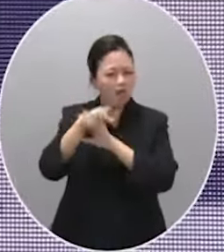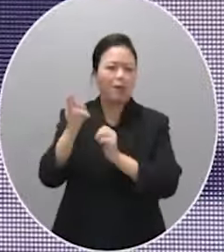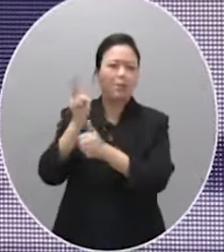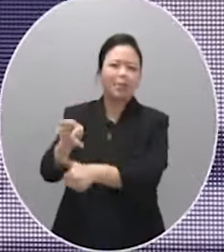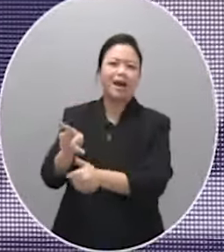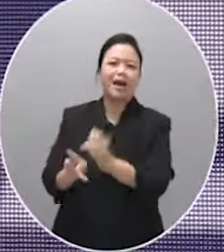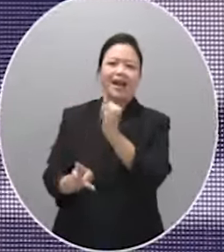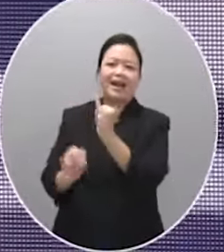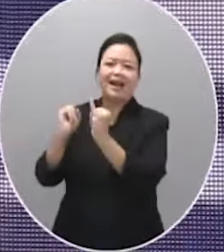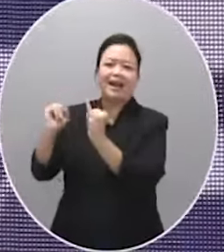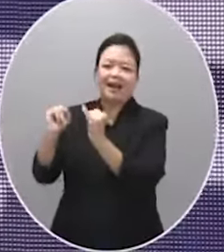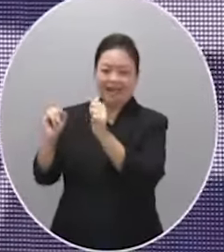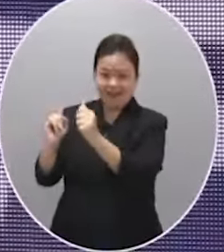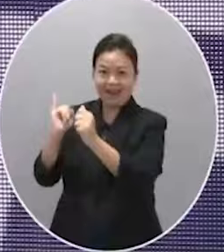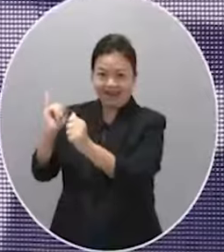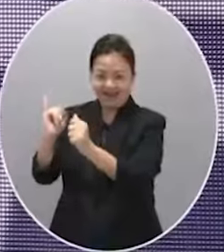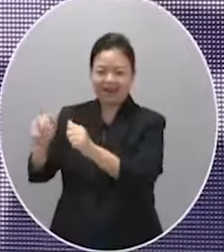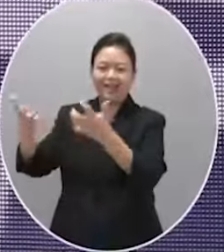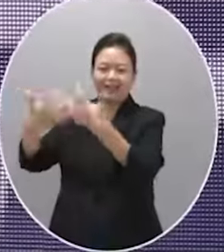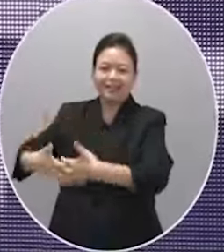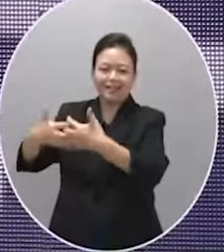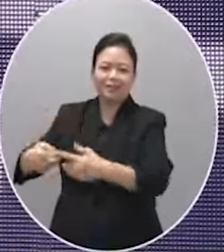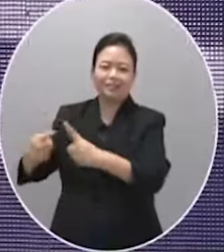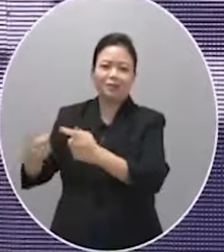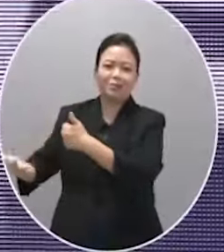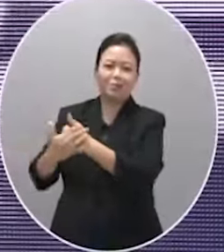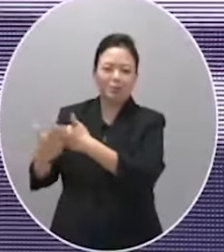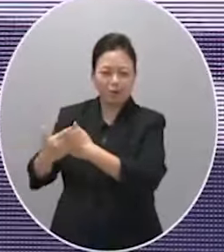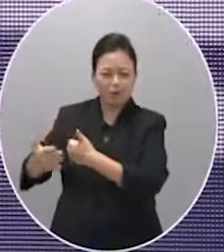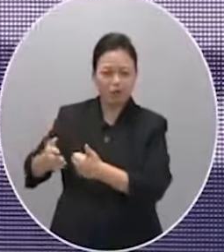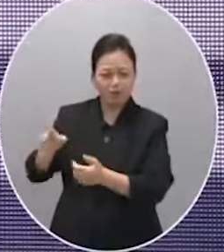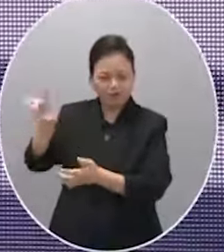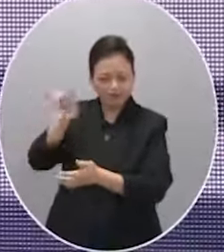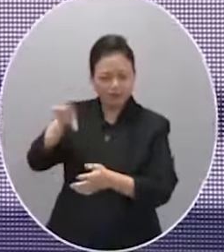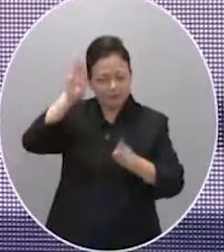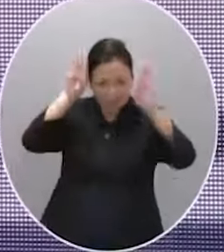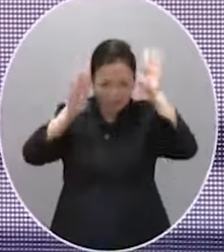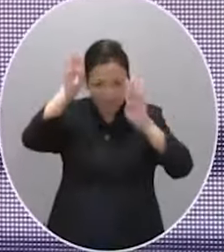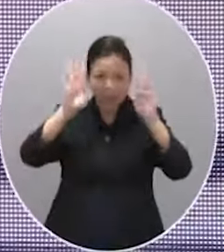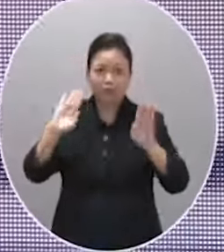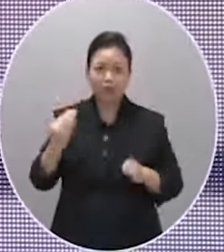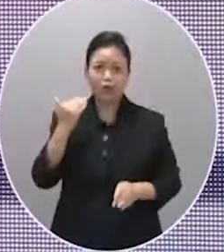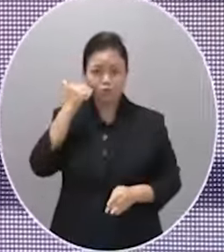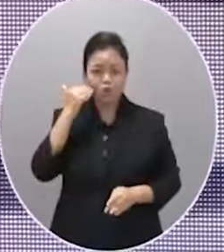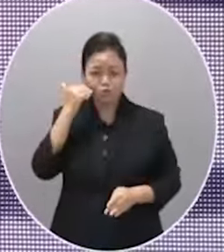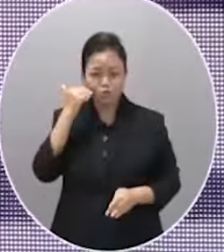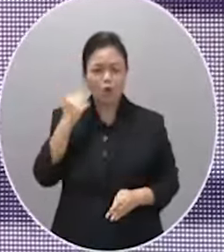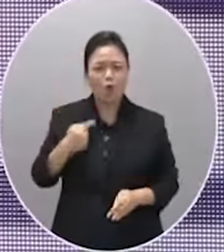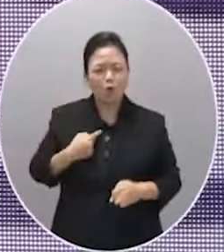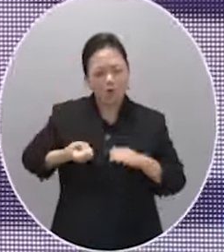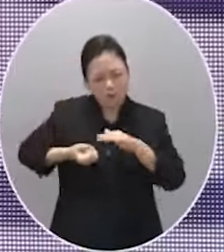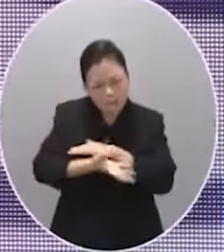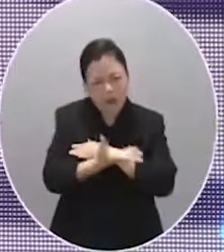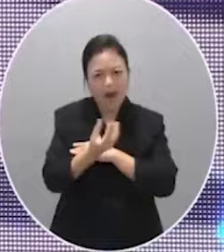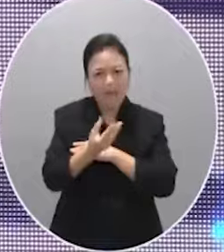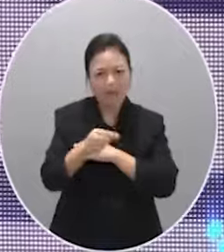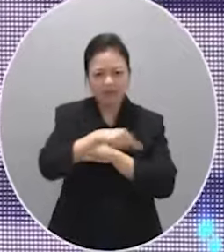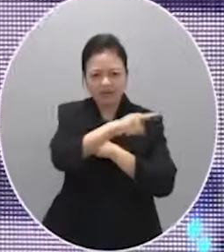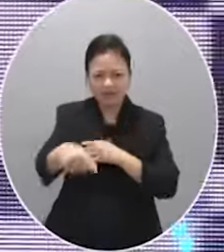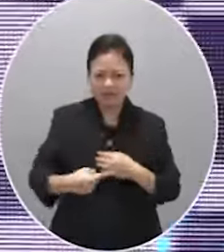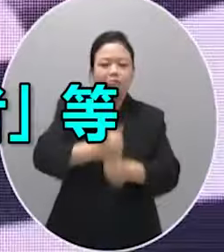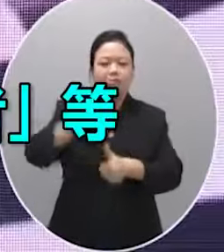写一波。虽然我是很不想承认啊，但听说这个年头饶舌歌手没有著名灵感出处，好像很容易有公关危机